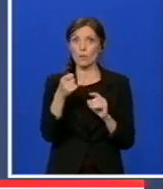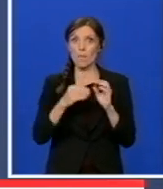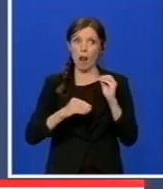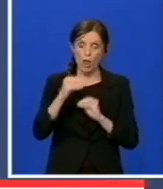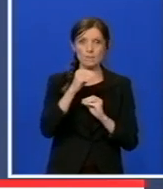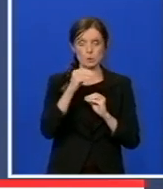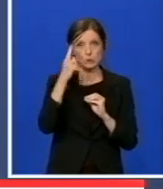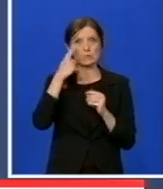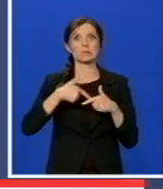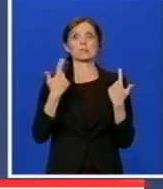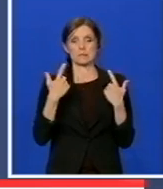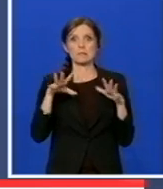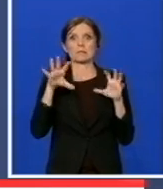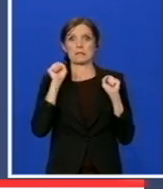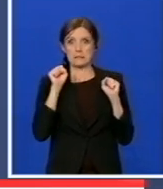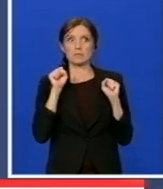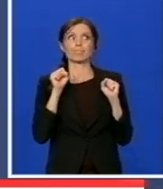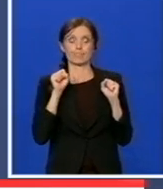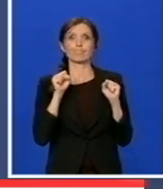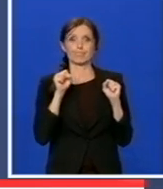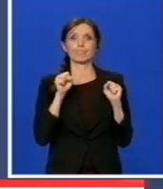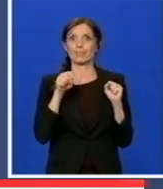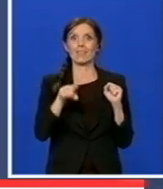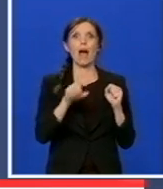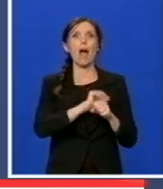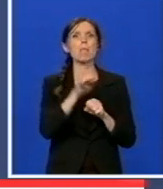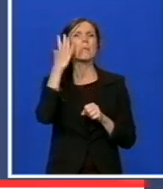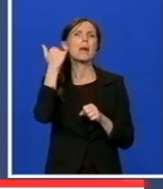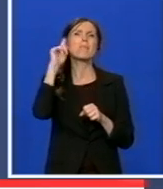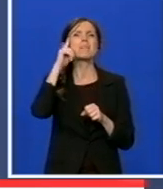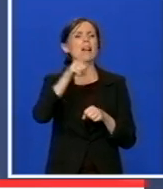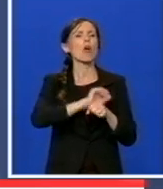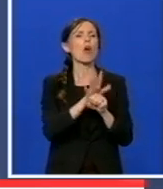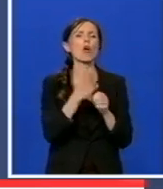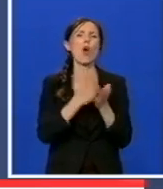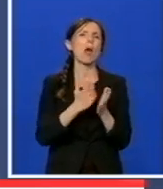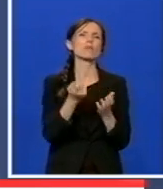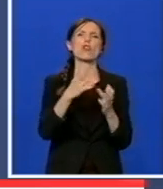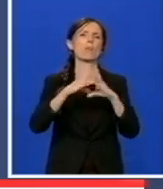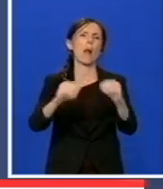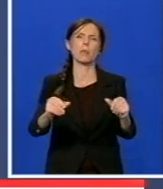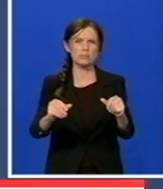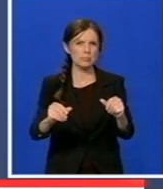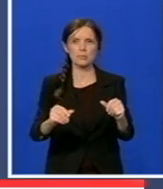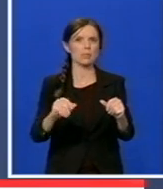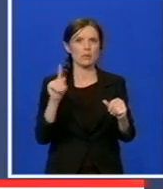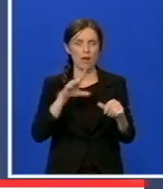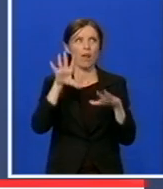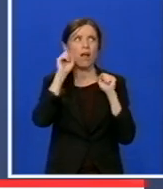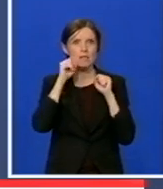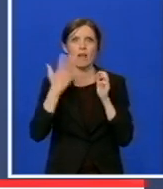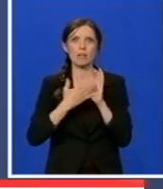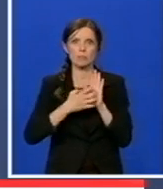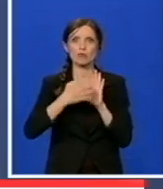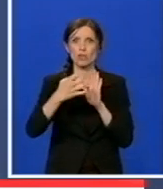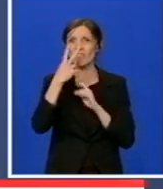ovaj virus neće nestati tek tako, da praktično sada ove maske postaju deo naše